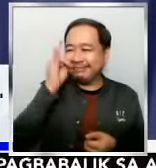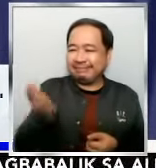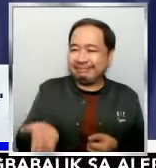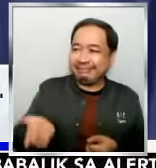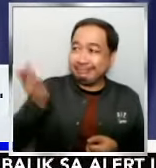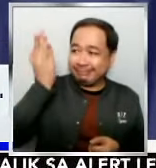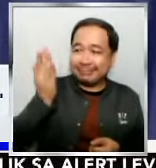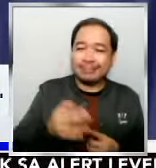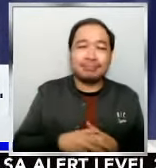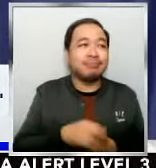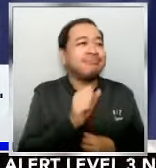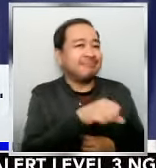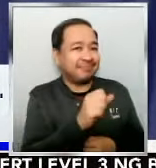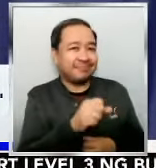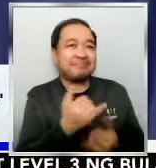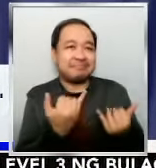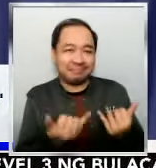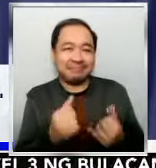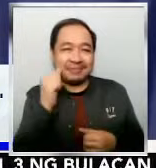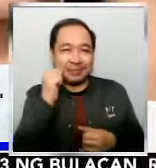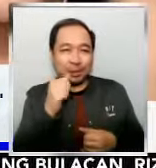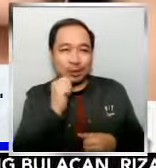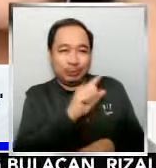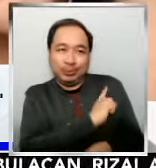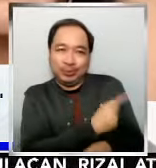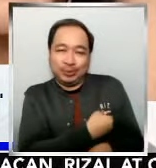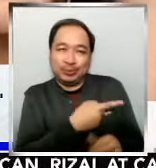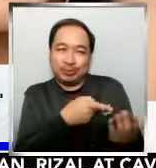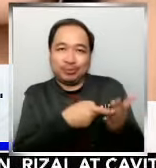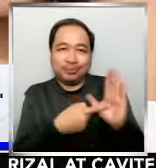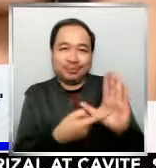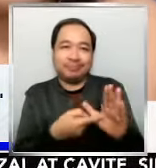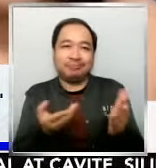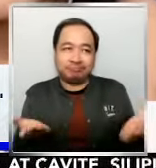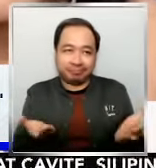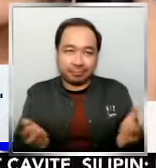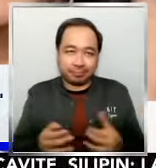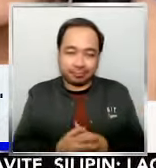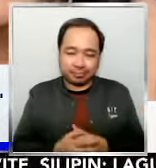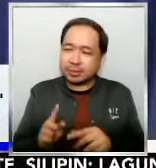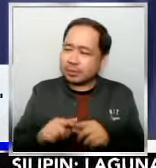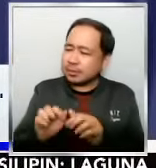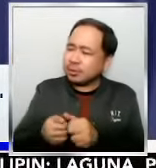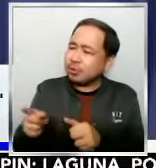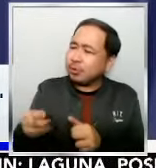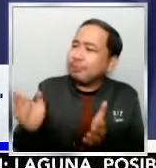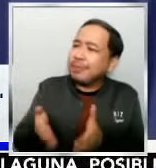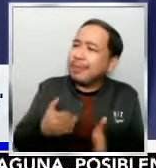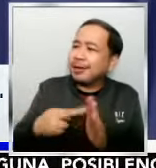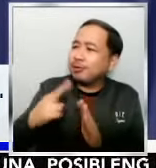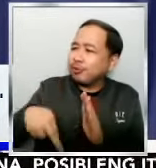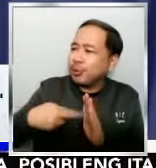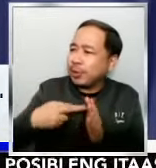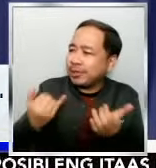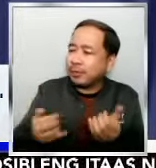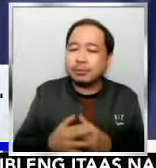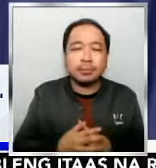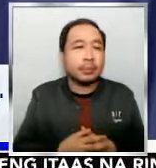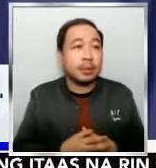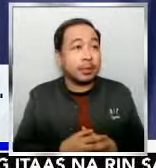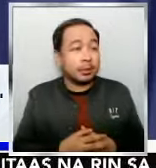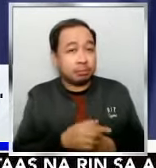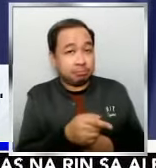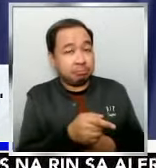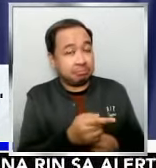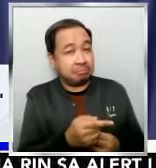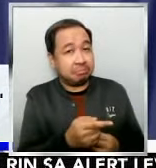Opo, girl power talaga yung pinakita natin dito. Pero how did you prepare for this one? Yung binigay po nila,